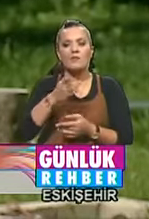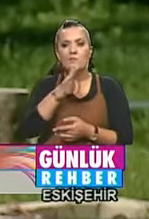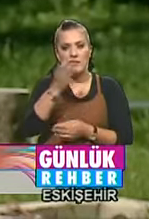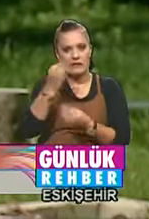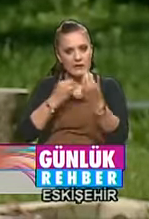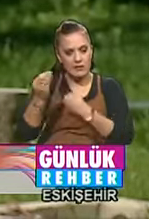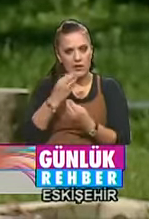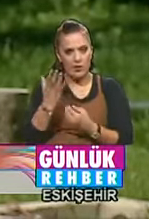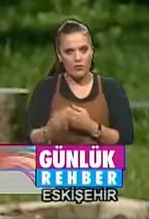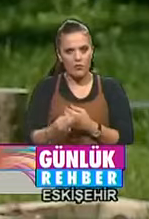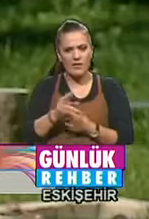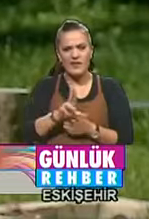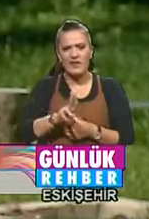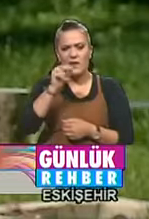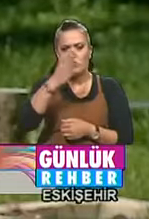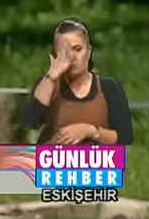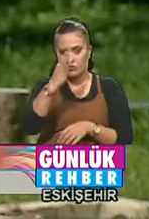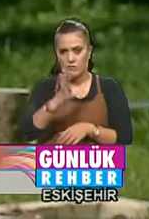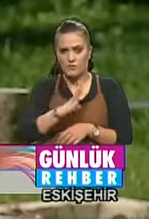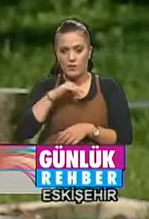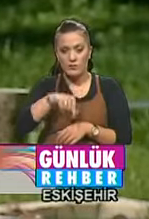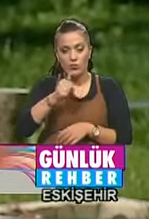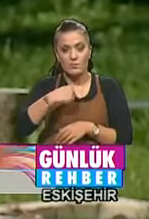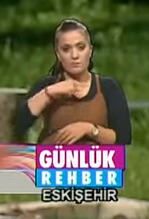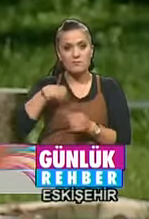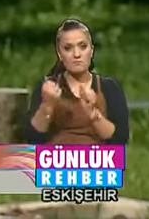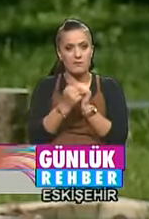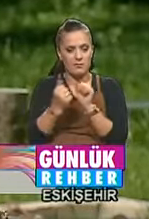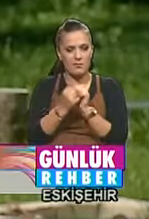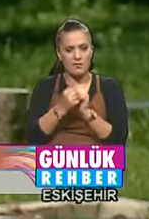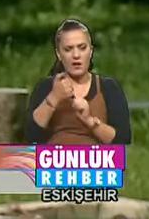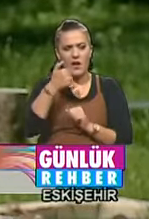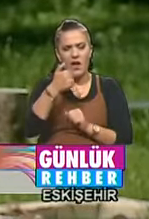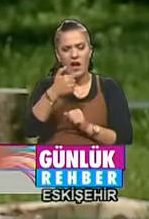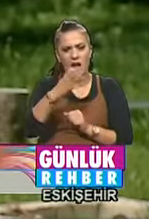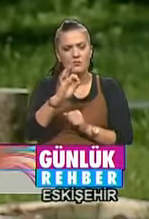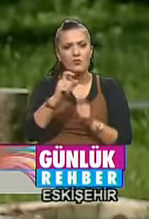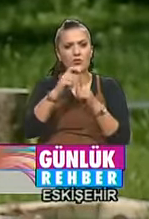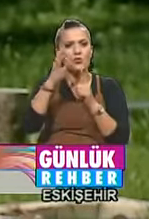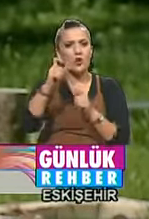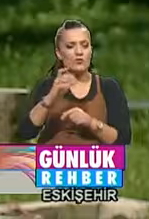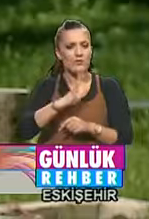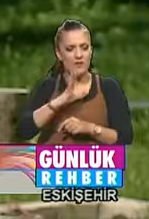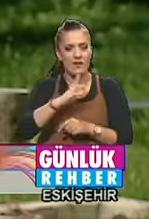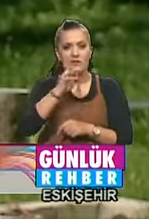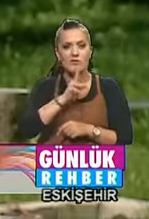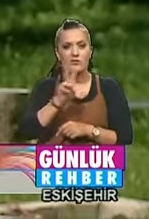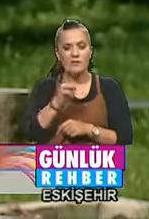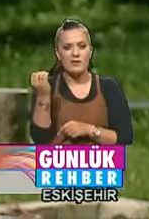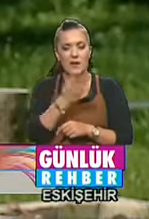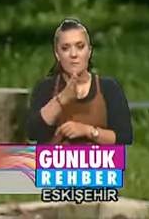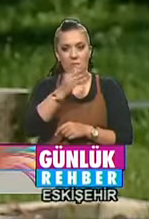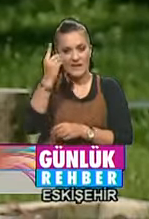oldu. 70 profesörümüz var bugün bizimle beraber. 60 doçentimiz var. 220 tane